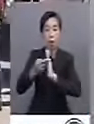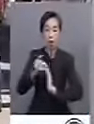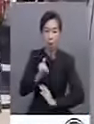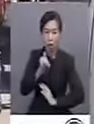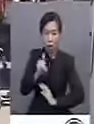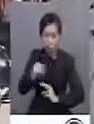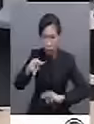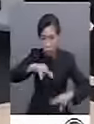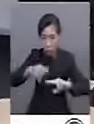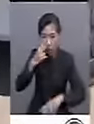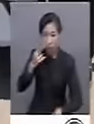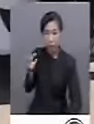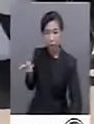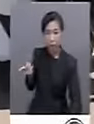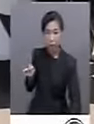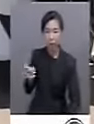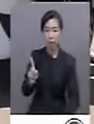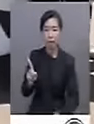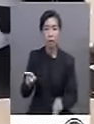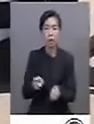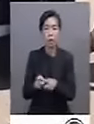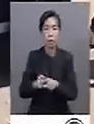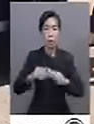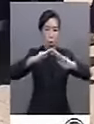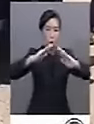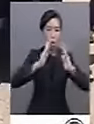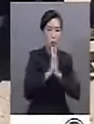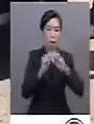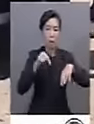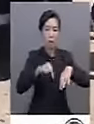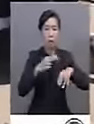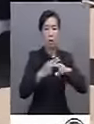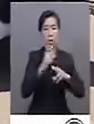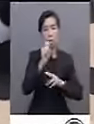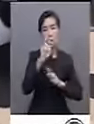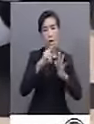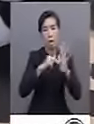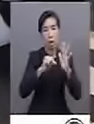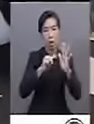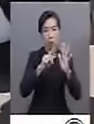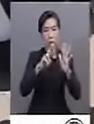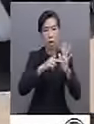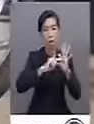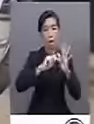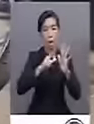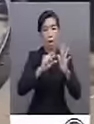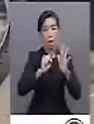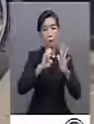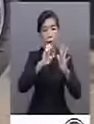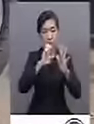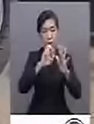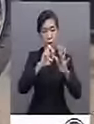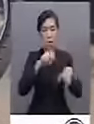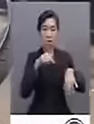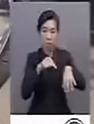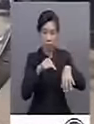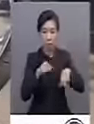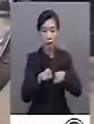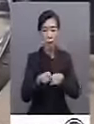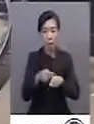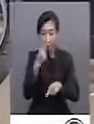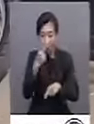ดที่เกิดเหตุนะฮะอยู่ที่บริเวณหน้าวัดอรุณรังสีในเขตเทศบาลเมืองหนองคายฮะมีรถ2คันคันนึง